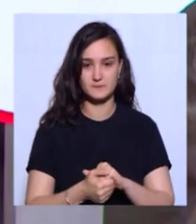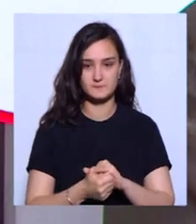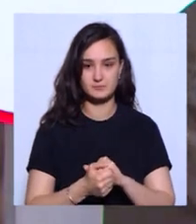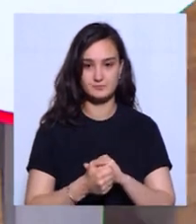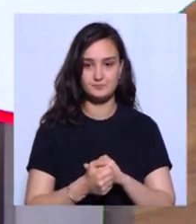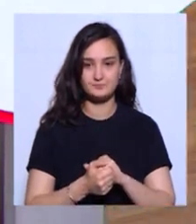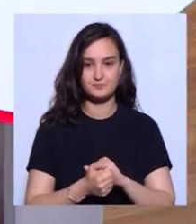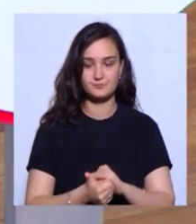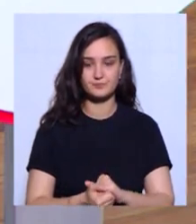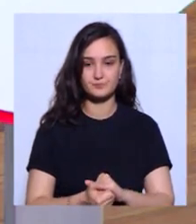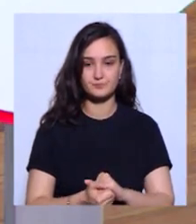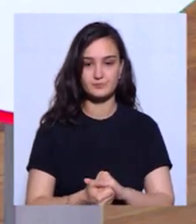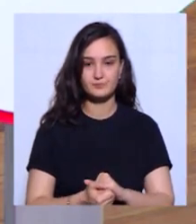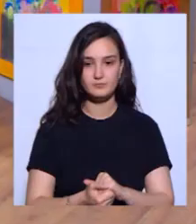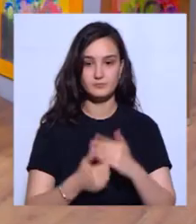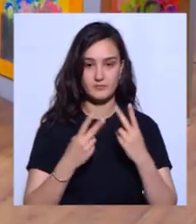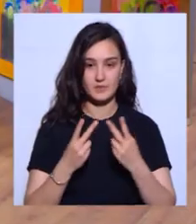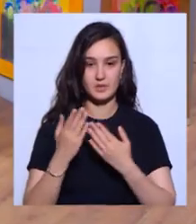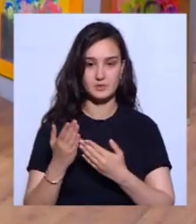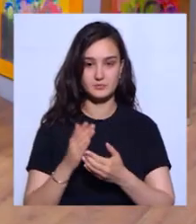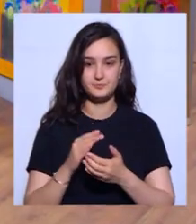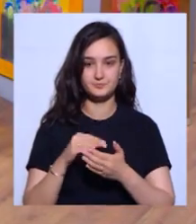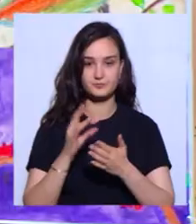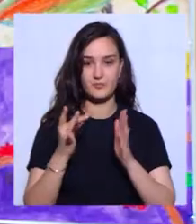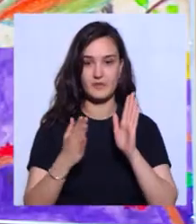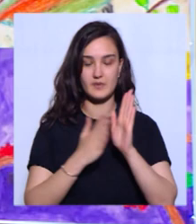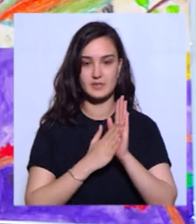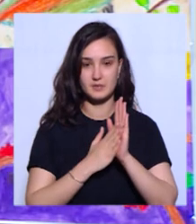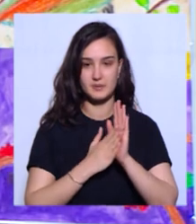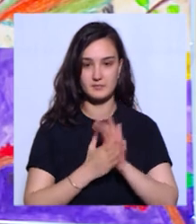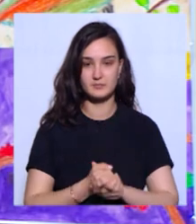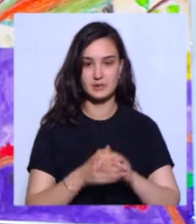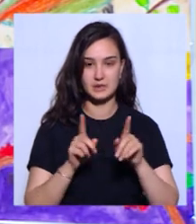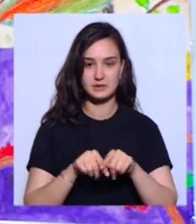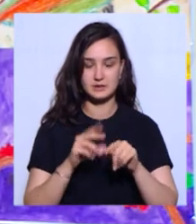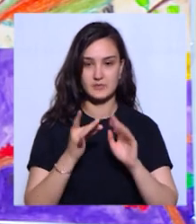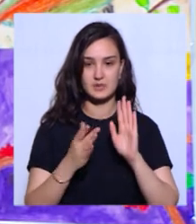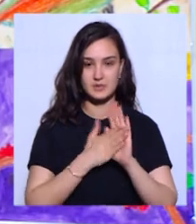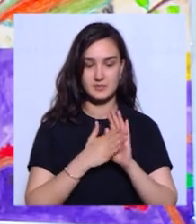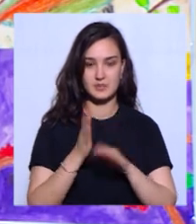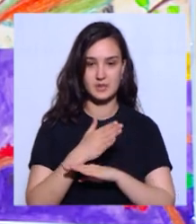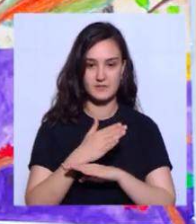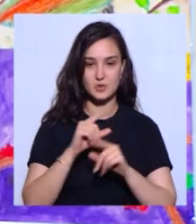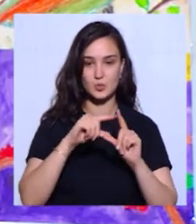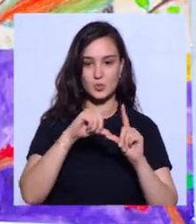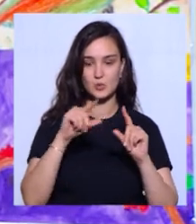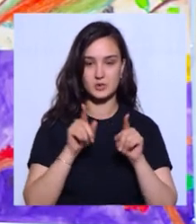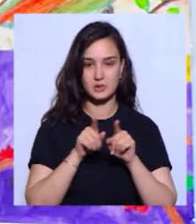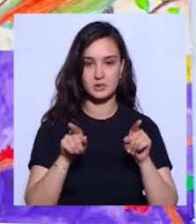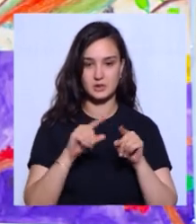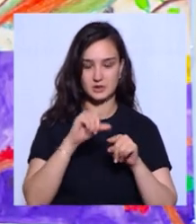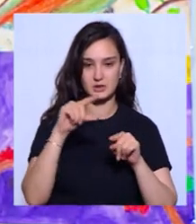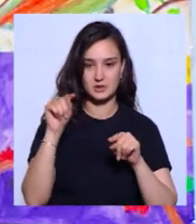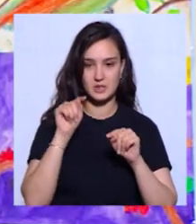ოპა, ნახეთ, დავაწებე. აი ესე დავაწებე თევზი, კუდი, ყველაფერი და აი აქ არის